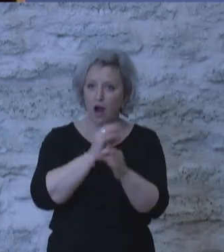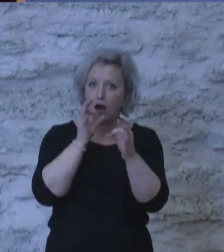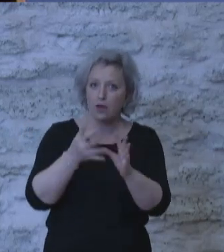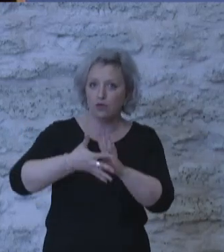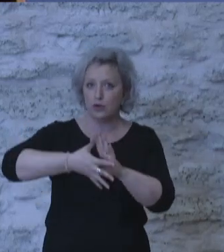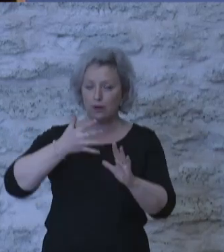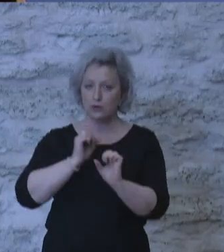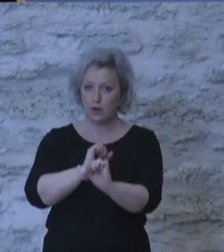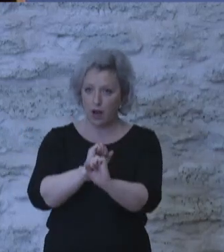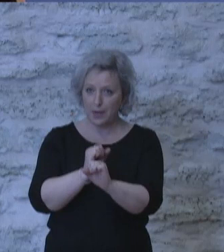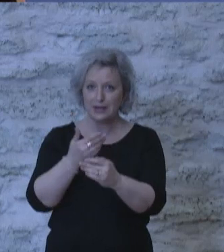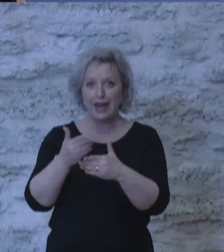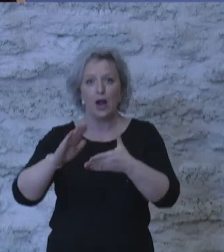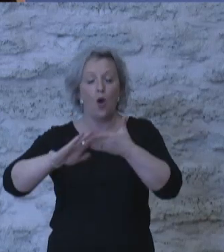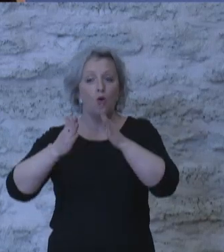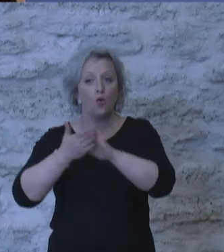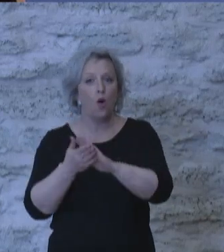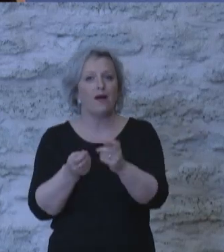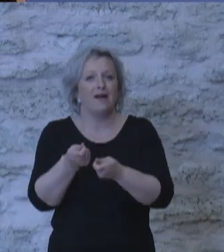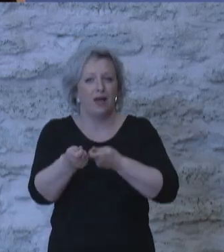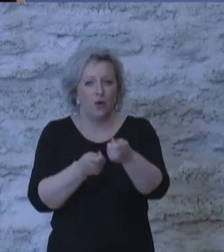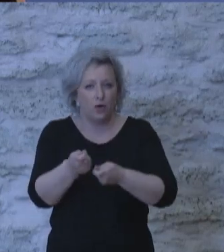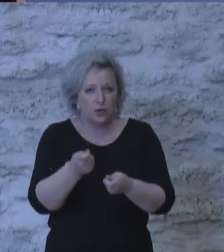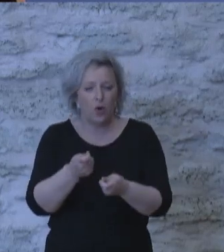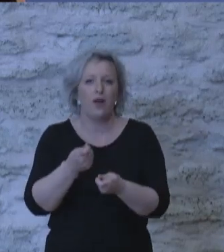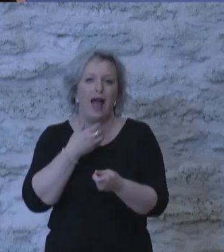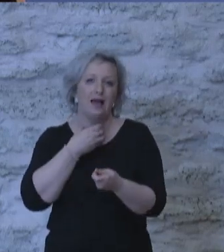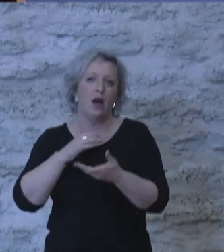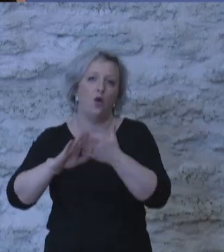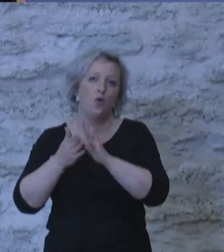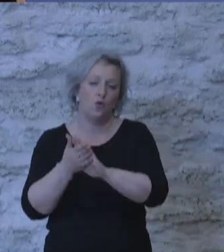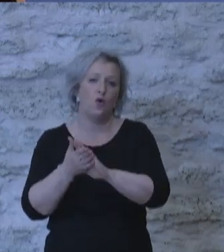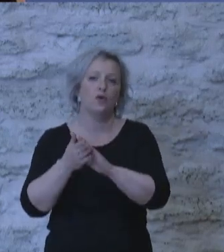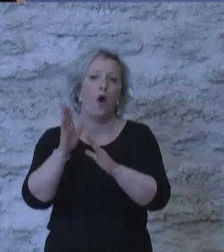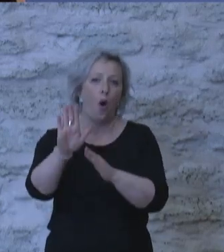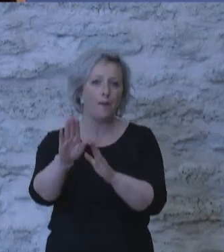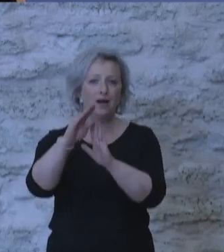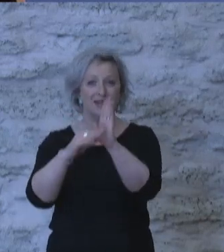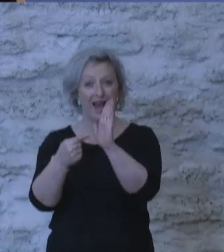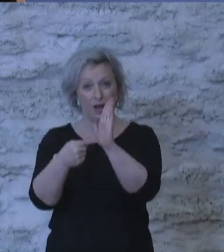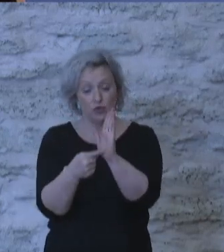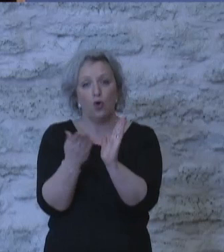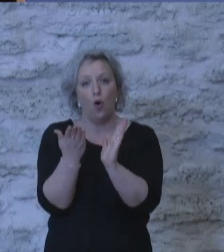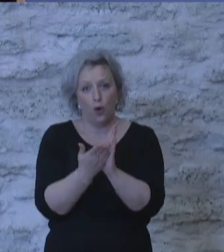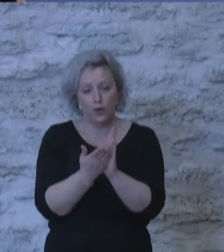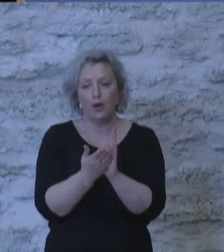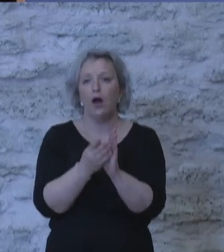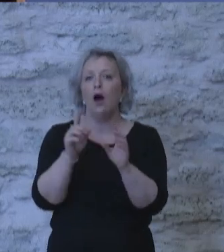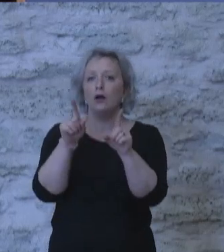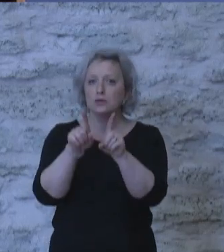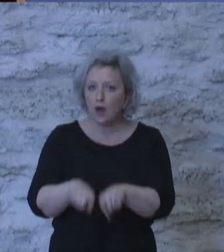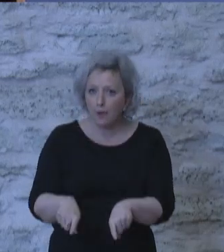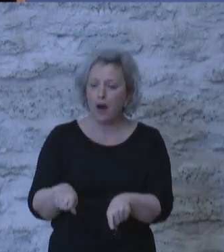tagamiseks. Eri olukorra reguletsioon on häda olukorra seaduse kujul olemas. Samas ei näe see ette kõiki